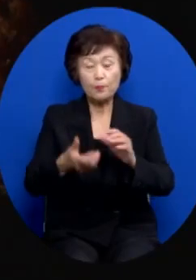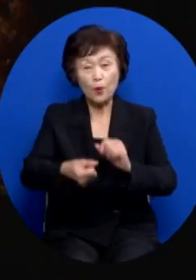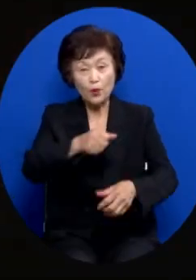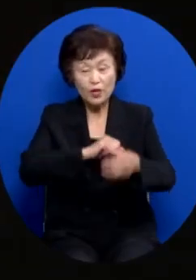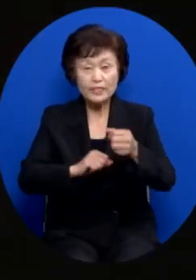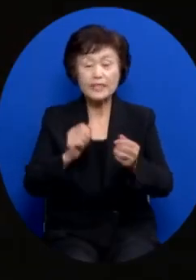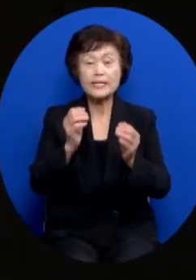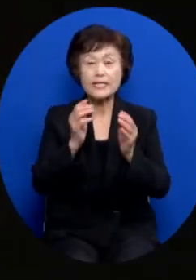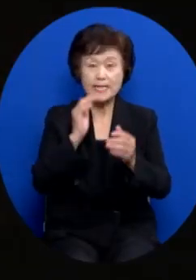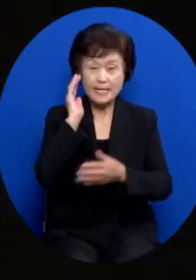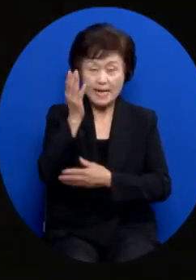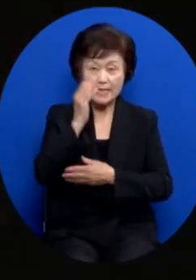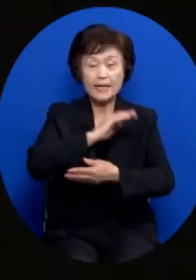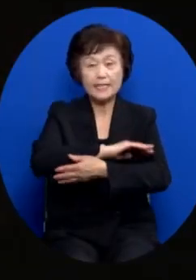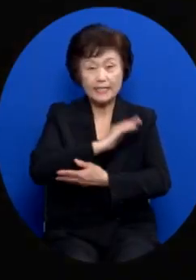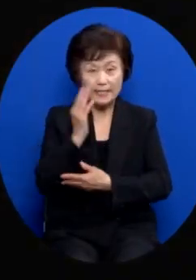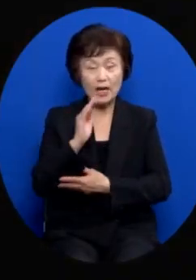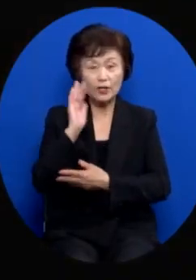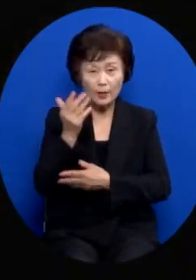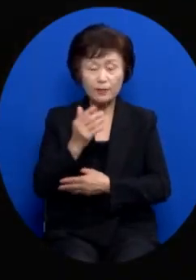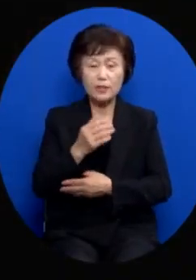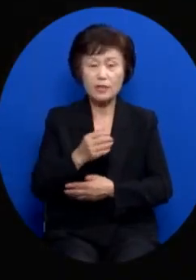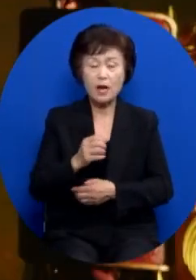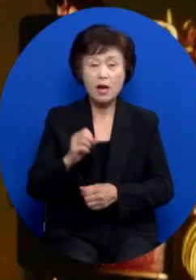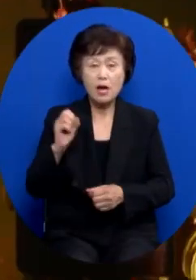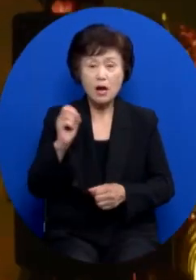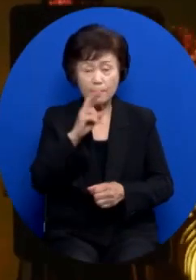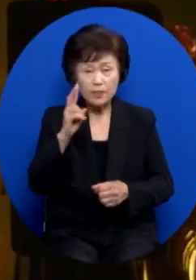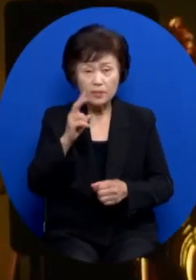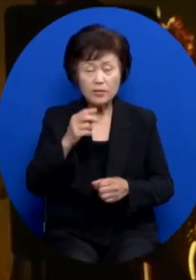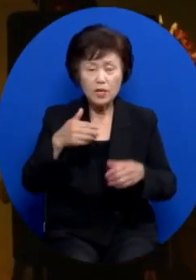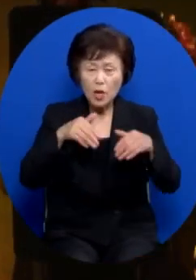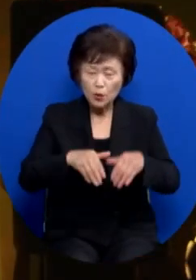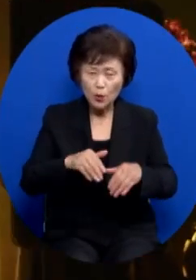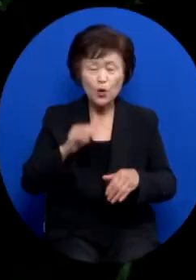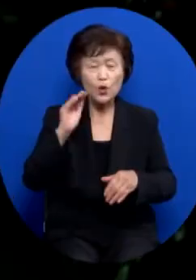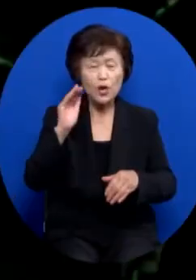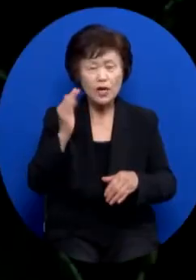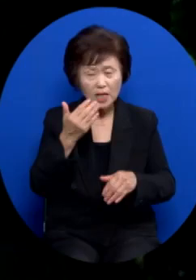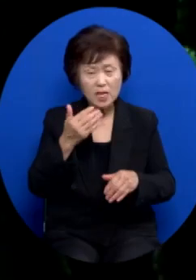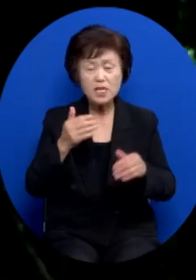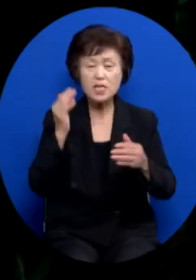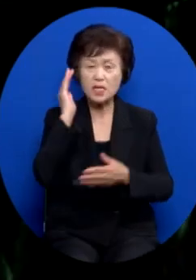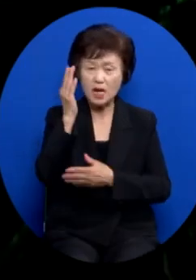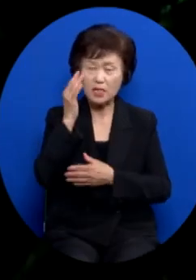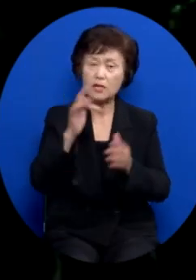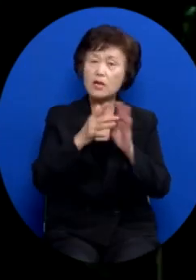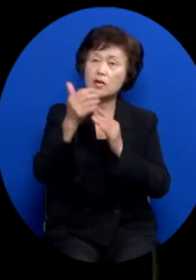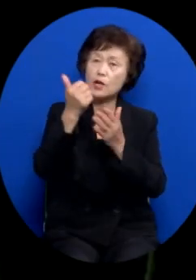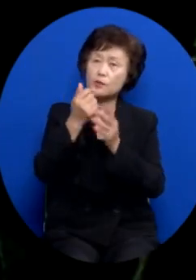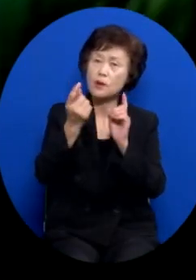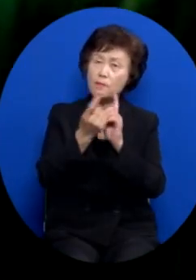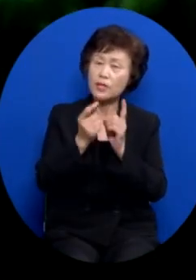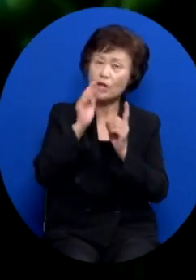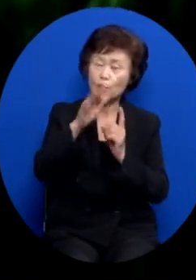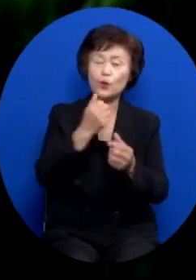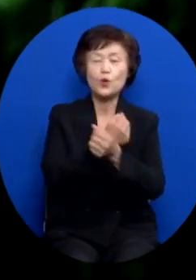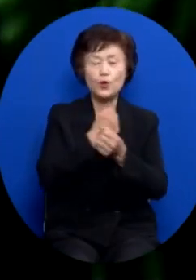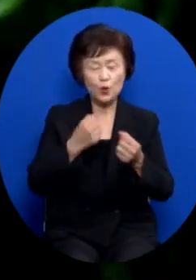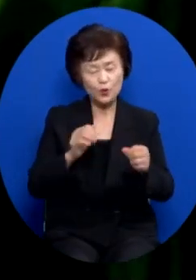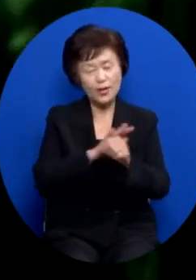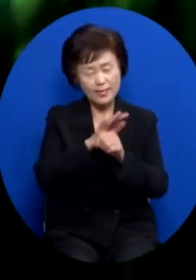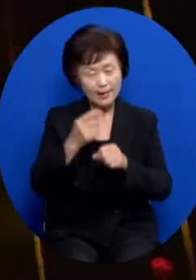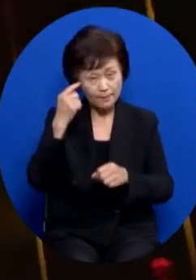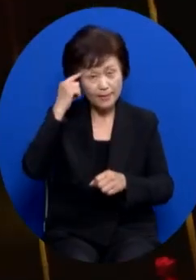베너 가족의 박해와 하루아침에 노예가 된 굴곡진 인생 이야기, 예수를 만나며 용서와 사랑을